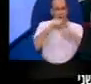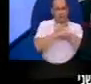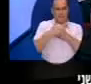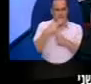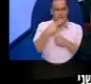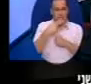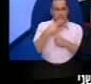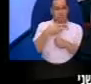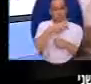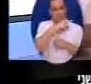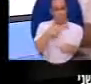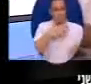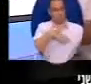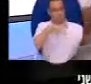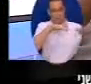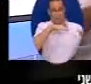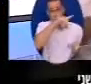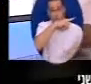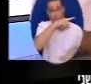זה שהרימו את הכפפה